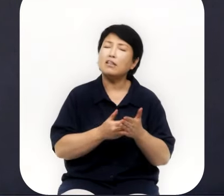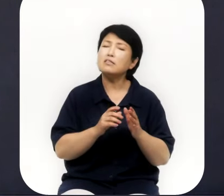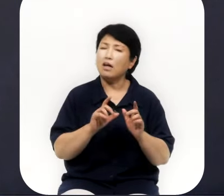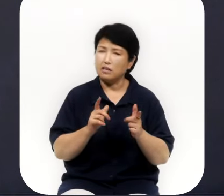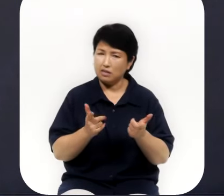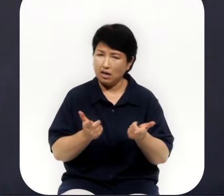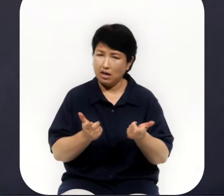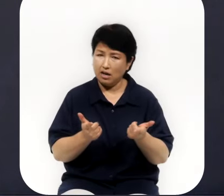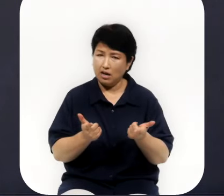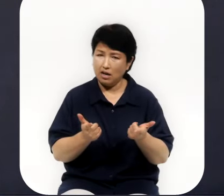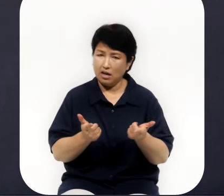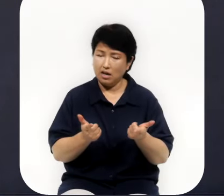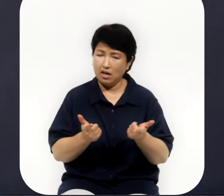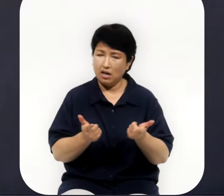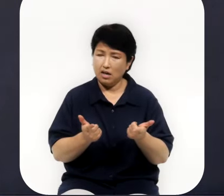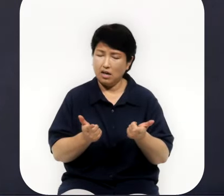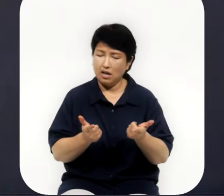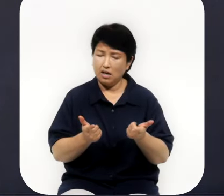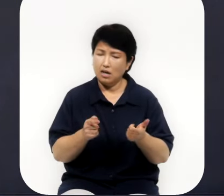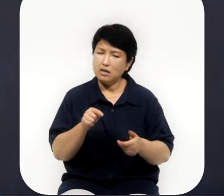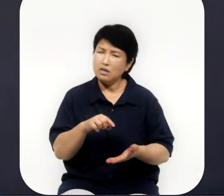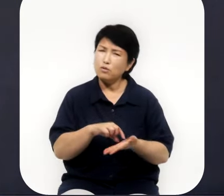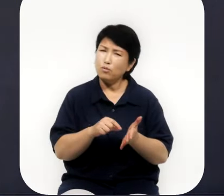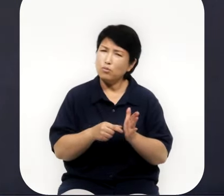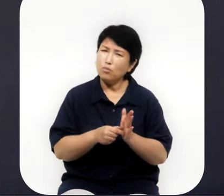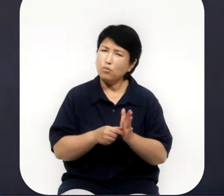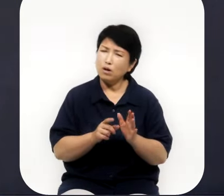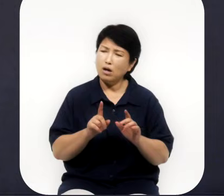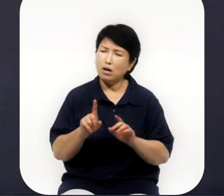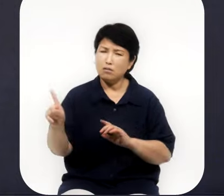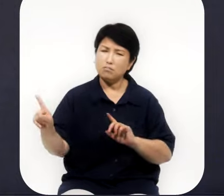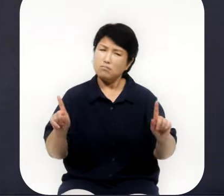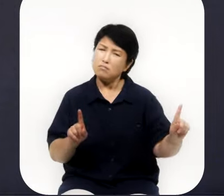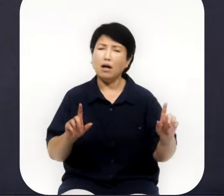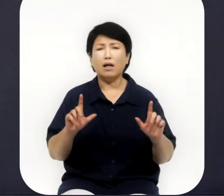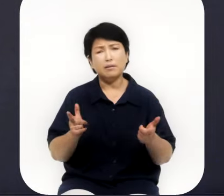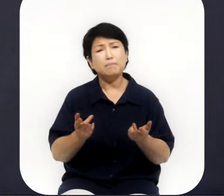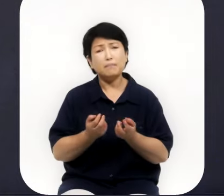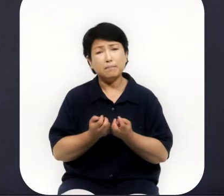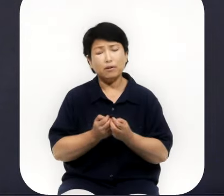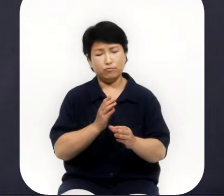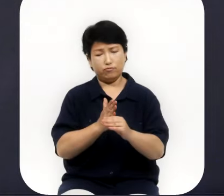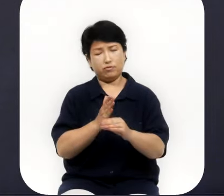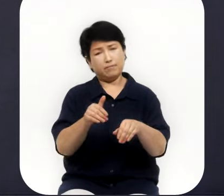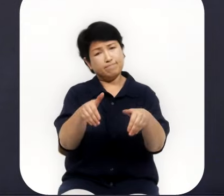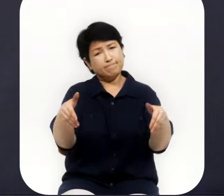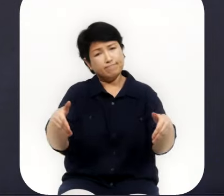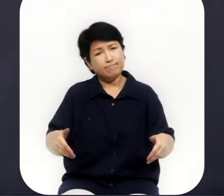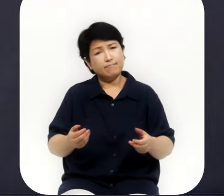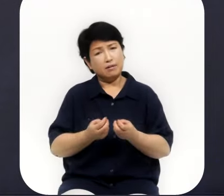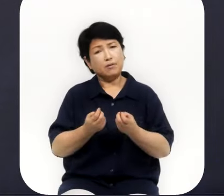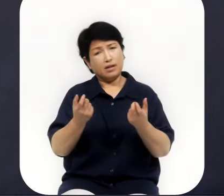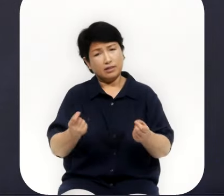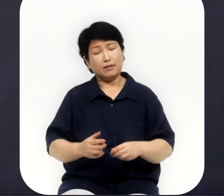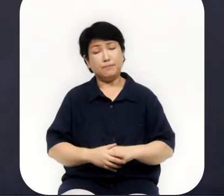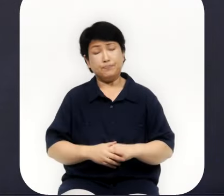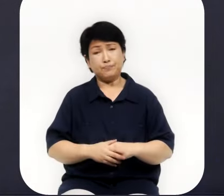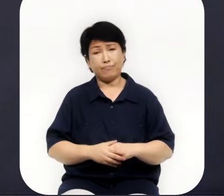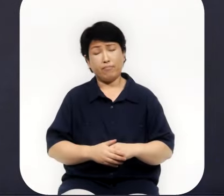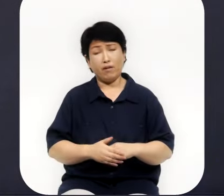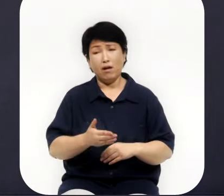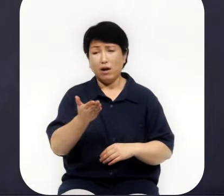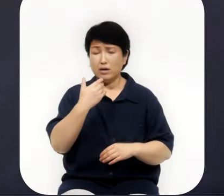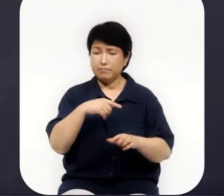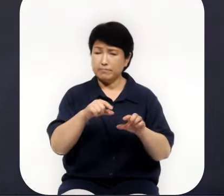저는 극단에 치우치지 않는 거 아닌가 이렇게 생각하고요. 그런데 일단